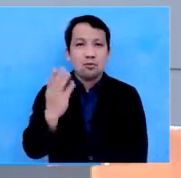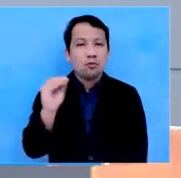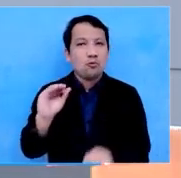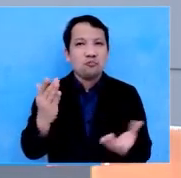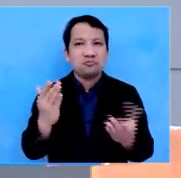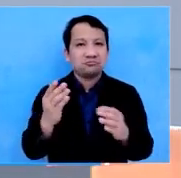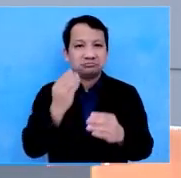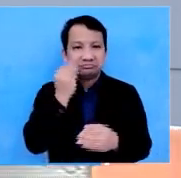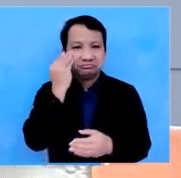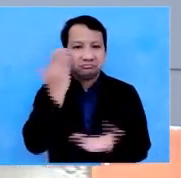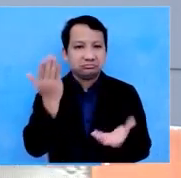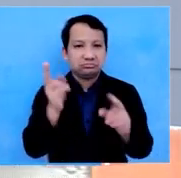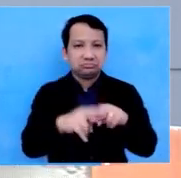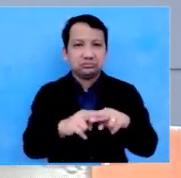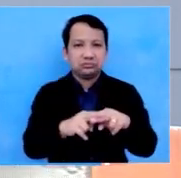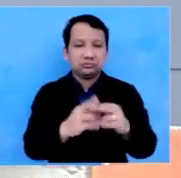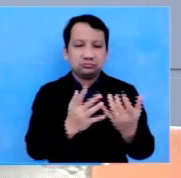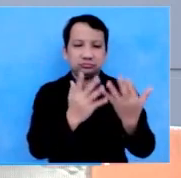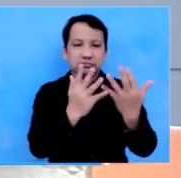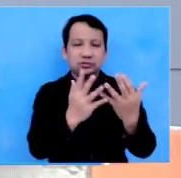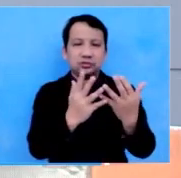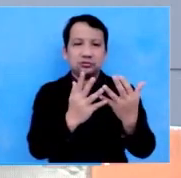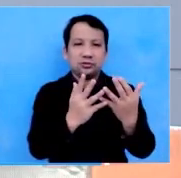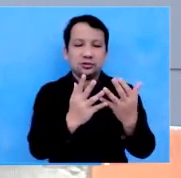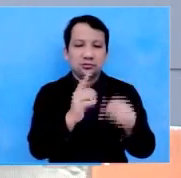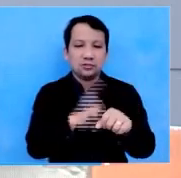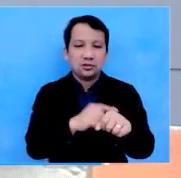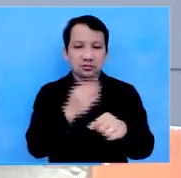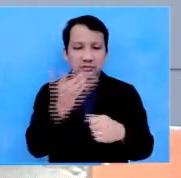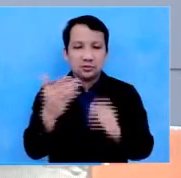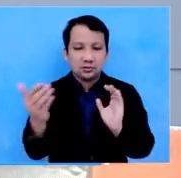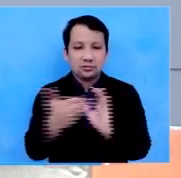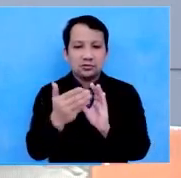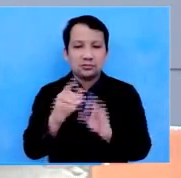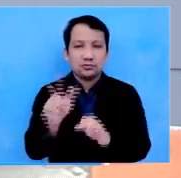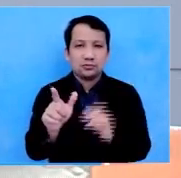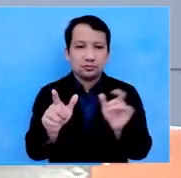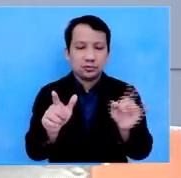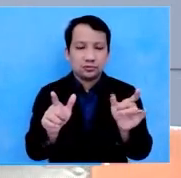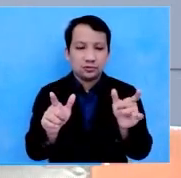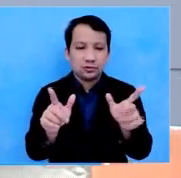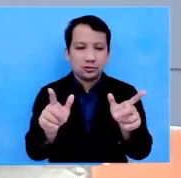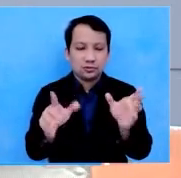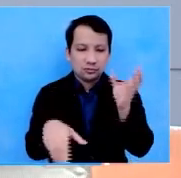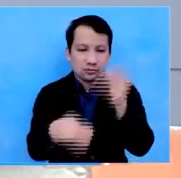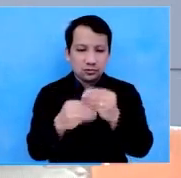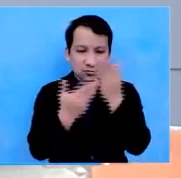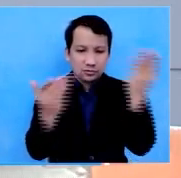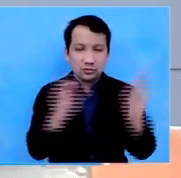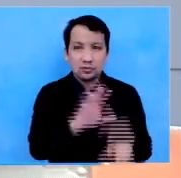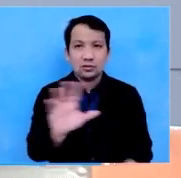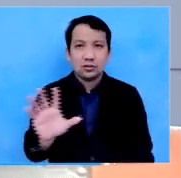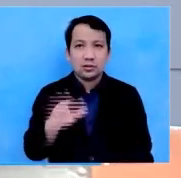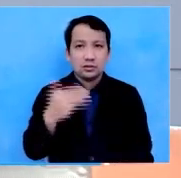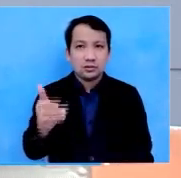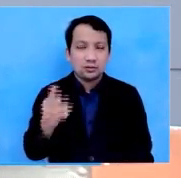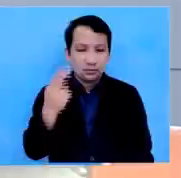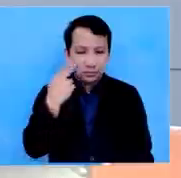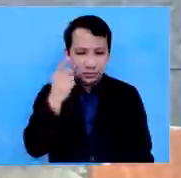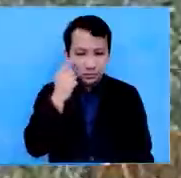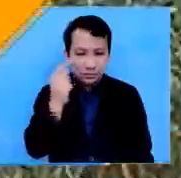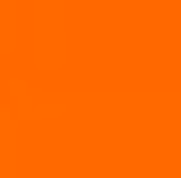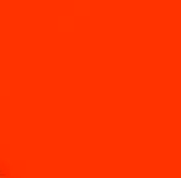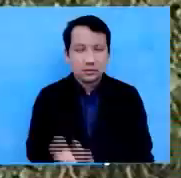mauuwian matapos masunugan sa bisperas ng pagsalubong sa 2023. Nasa frontline na balitang yan si Hannibal Talete.